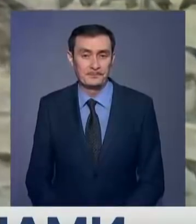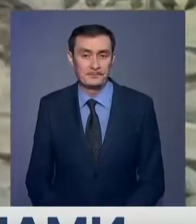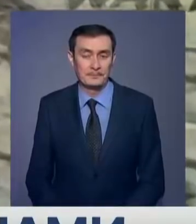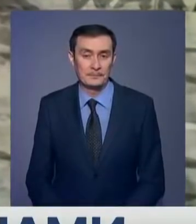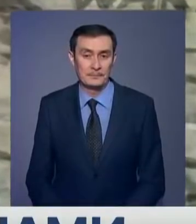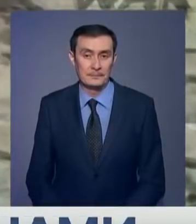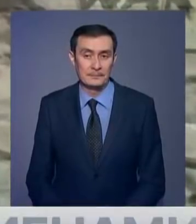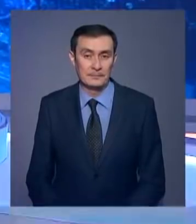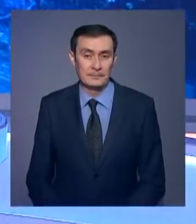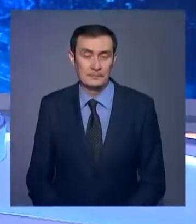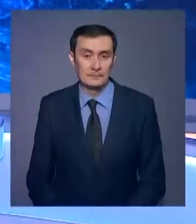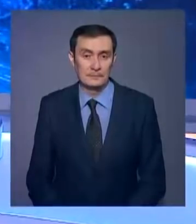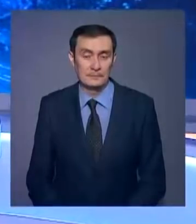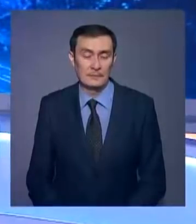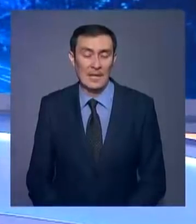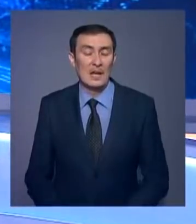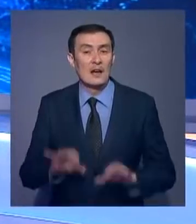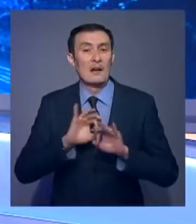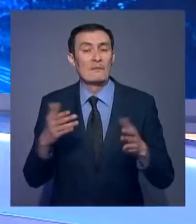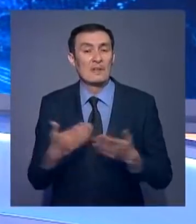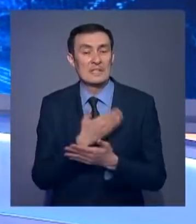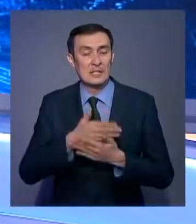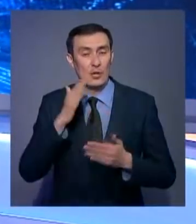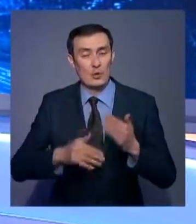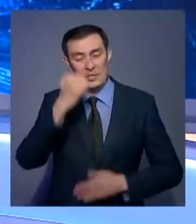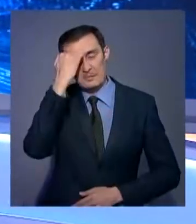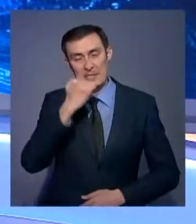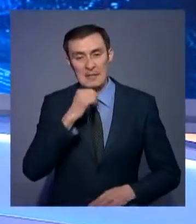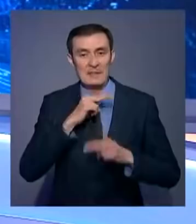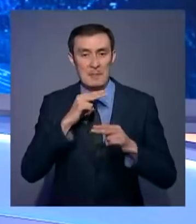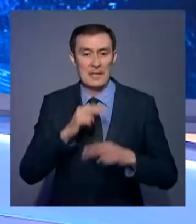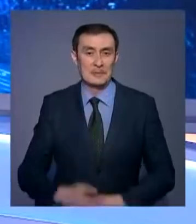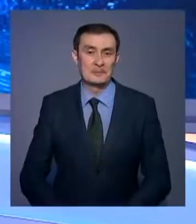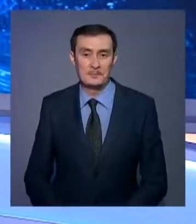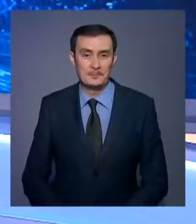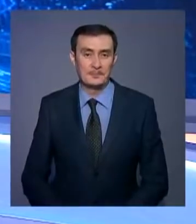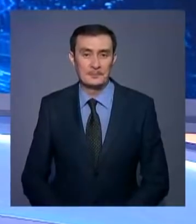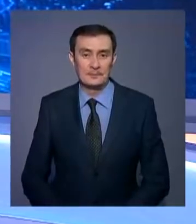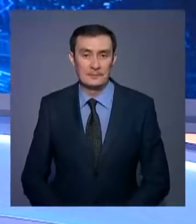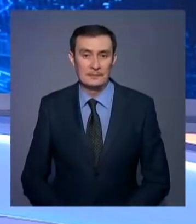Мы на этом закончим, но вернемся немного позже.